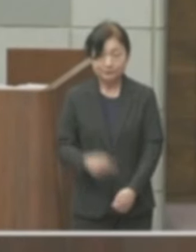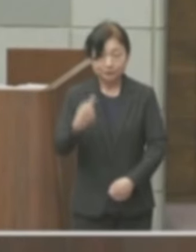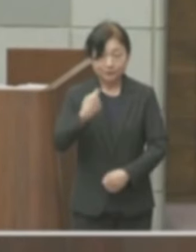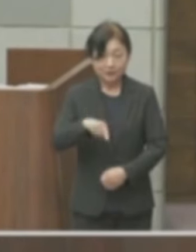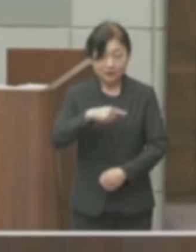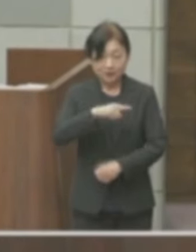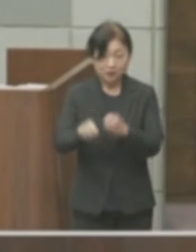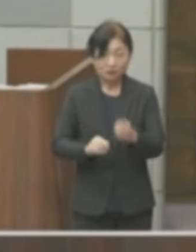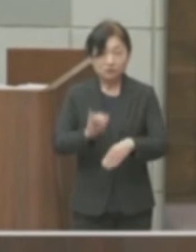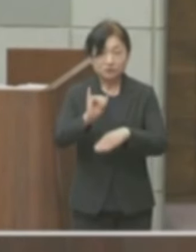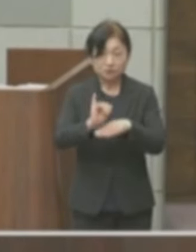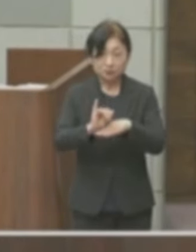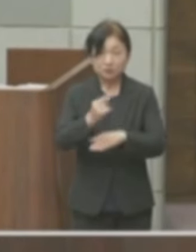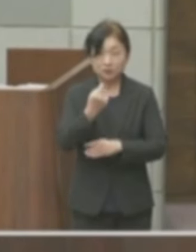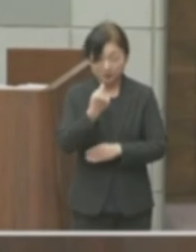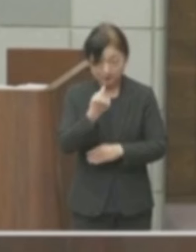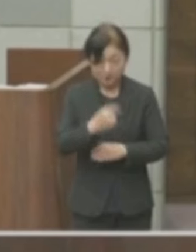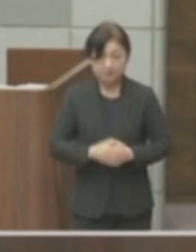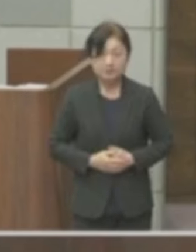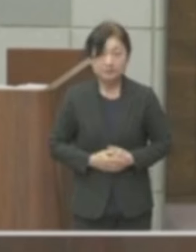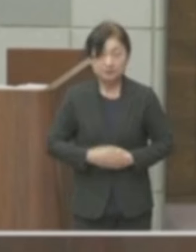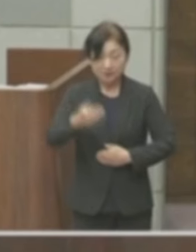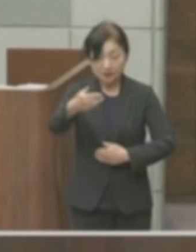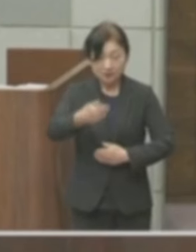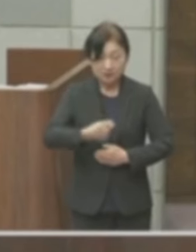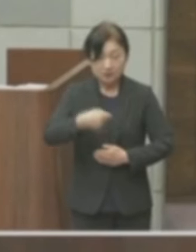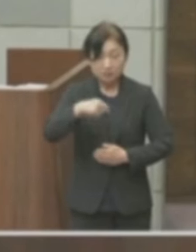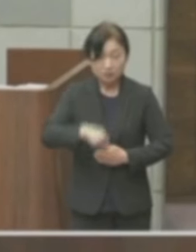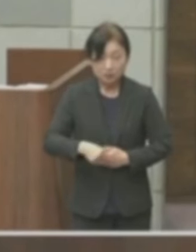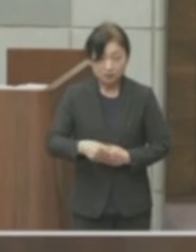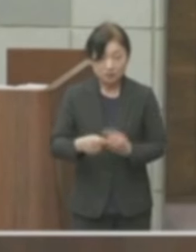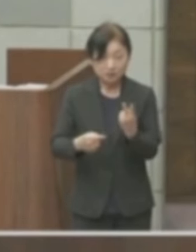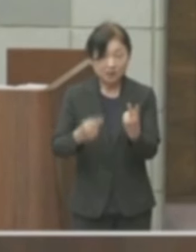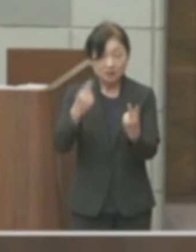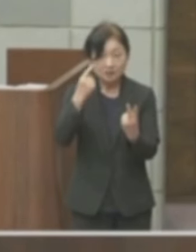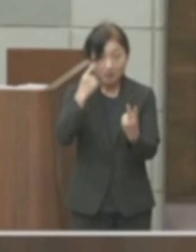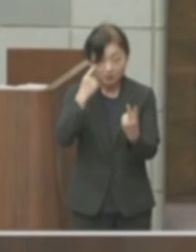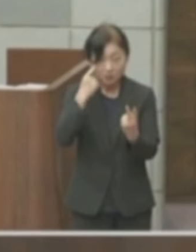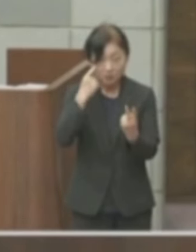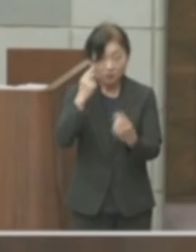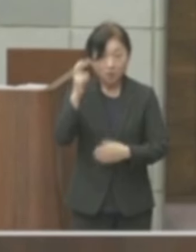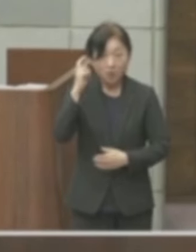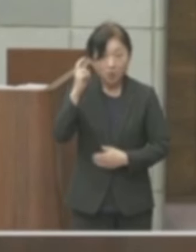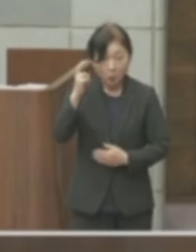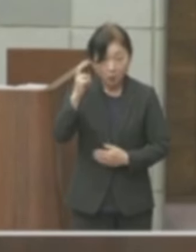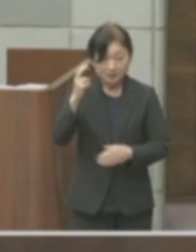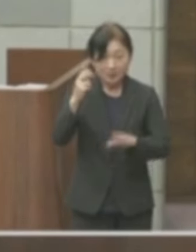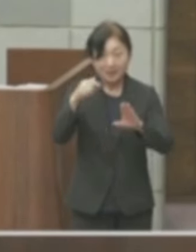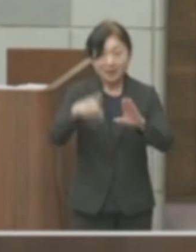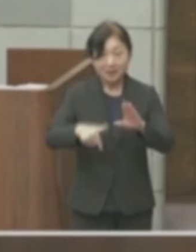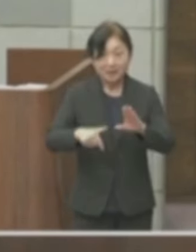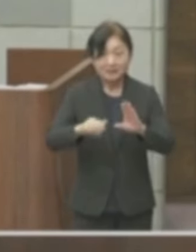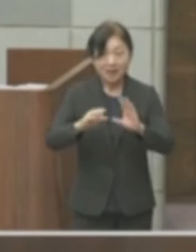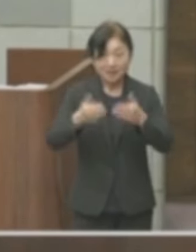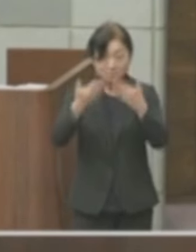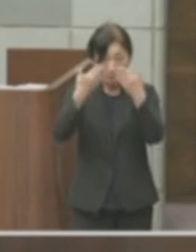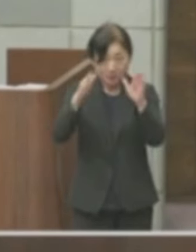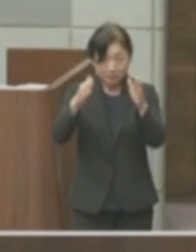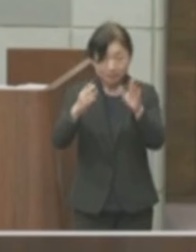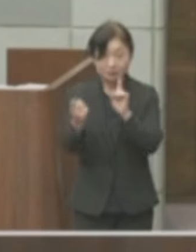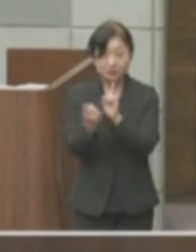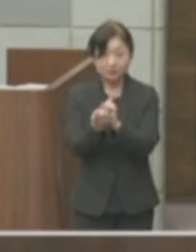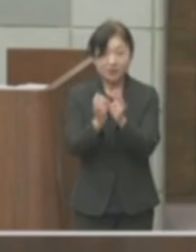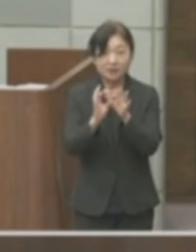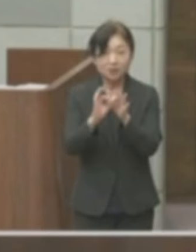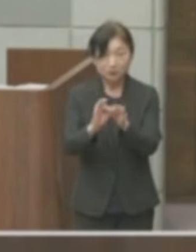教育局長でございます。ご質問第2項目目の大阪・関西万博への対応